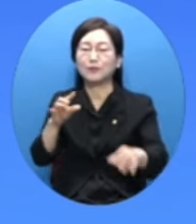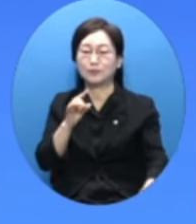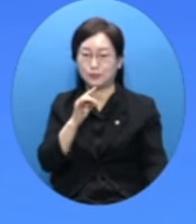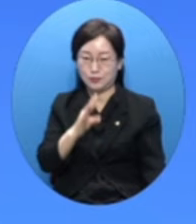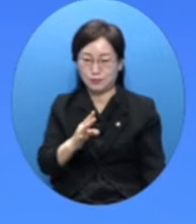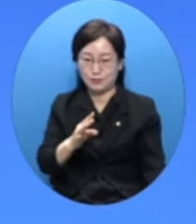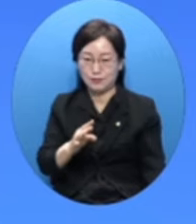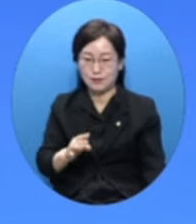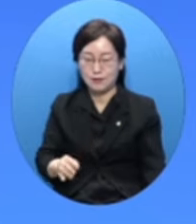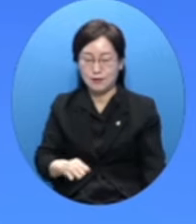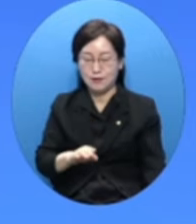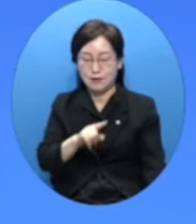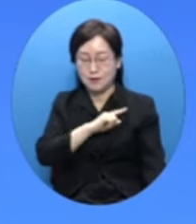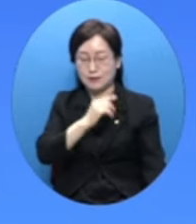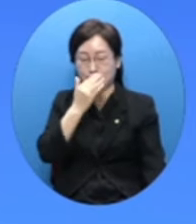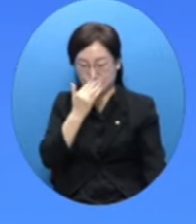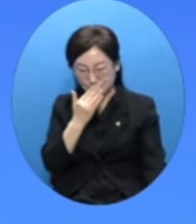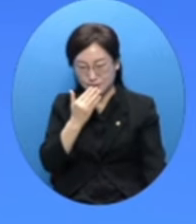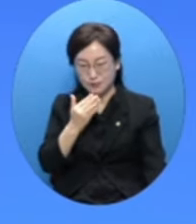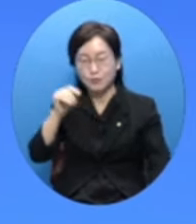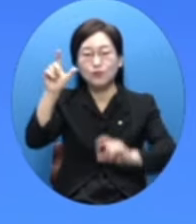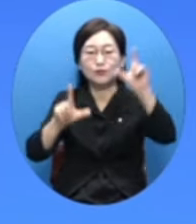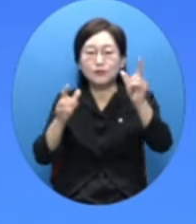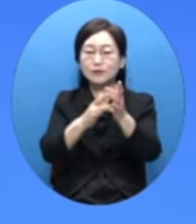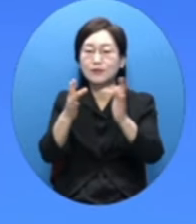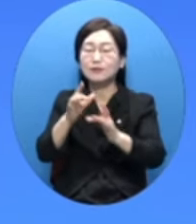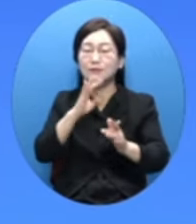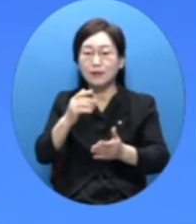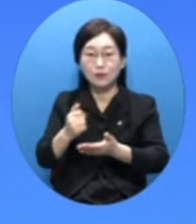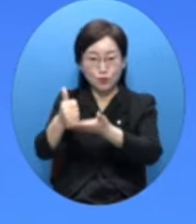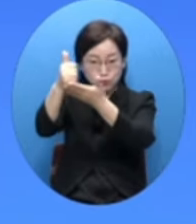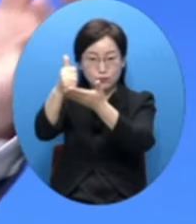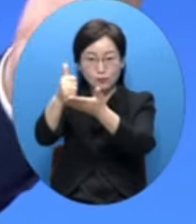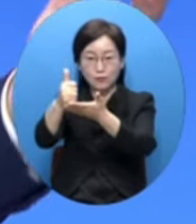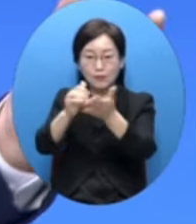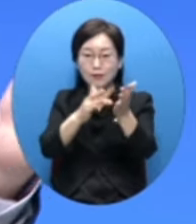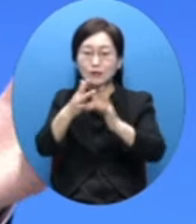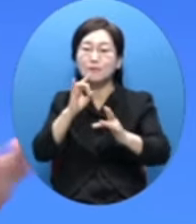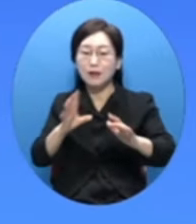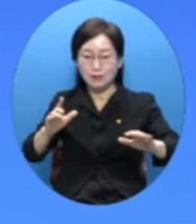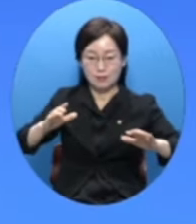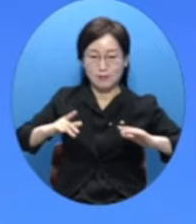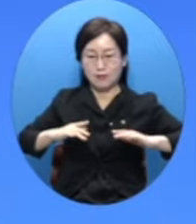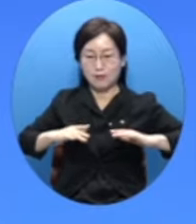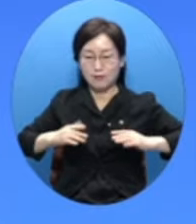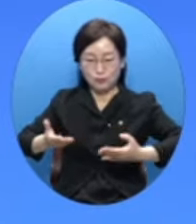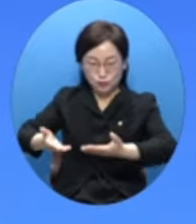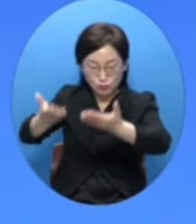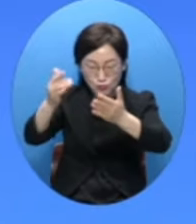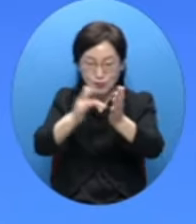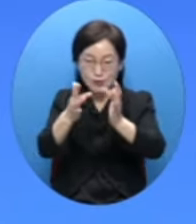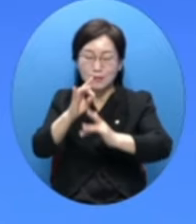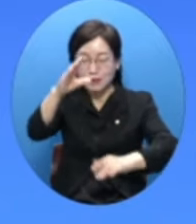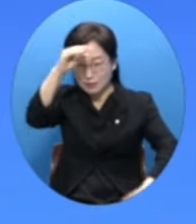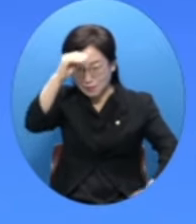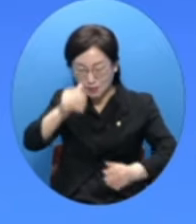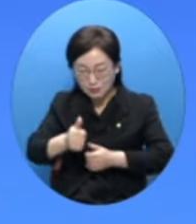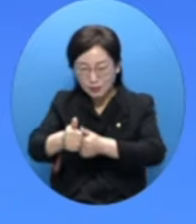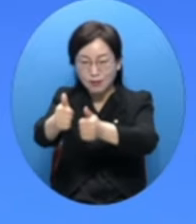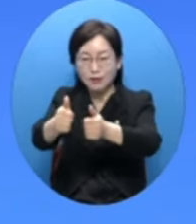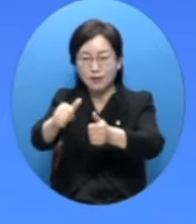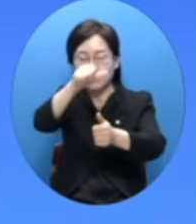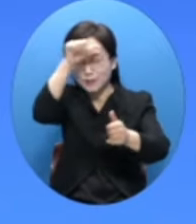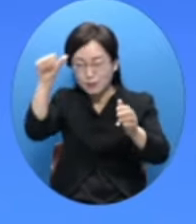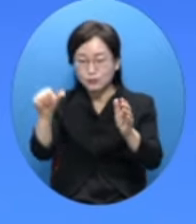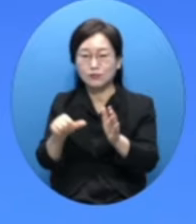가장 낮은 모습으로 오직 예수님만 높이고 예수님만 자랑하고 예수님만 닮아간 삶을 한평생